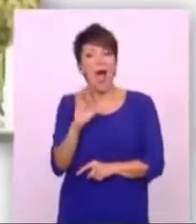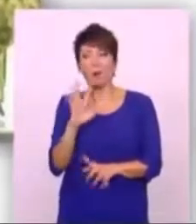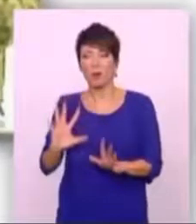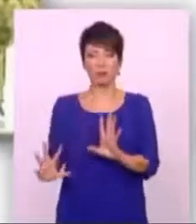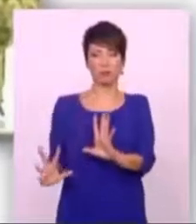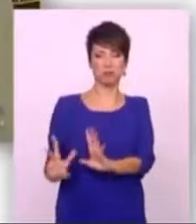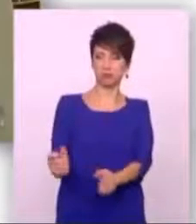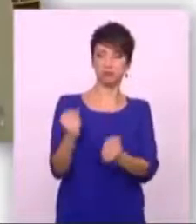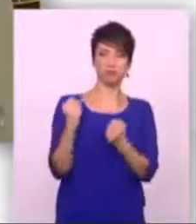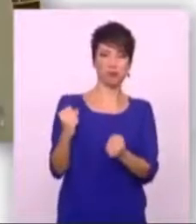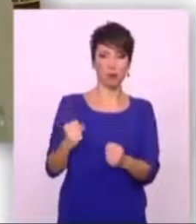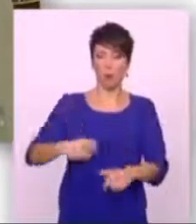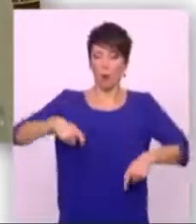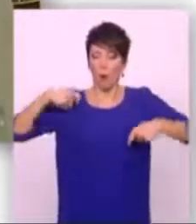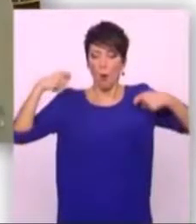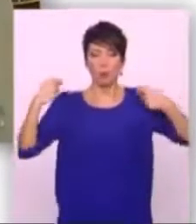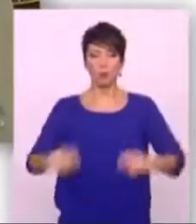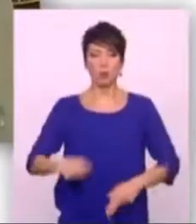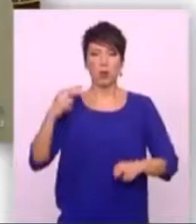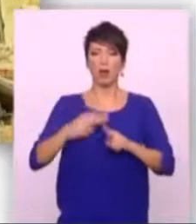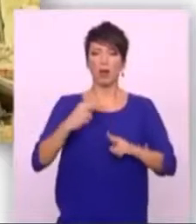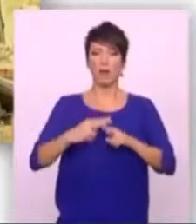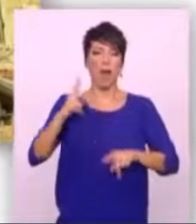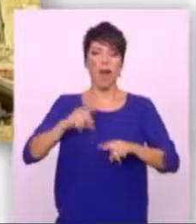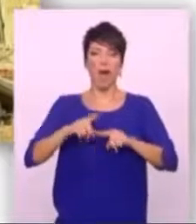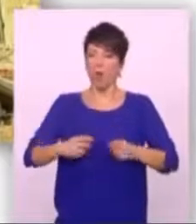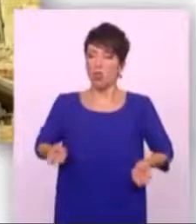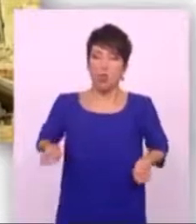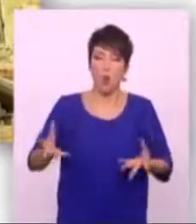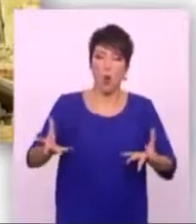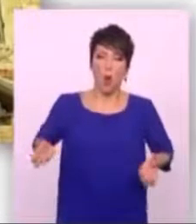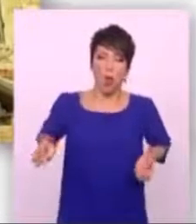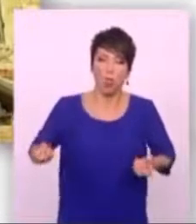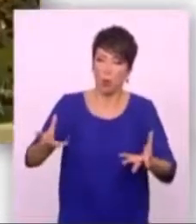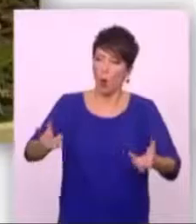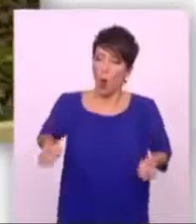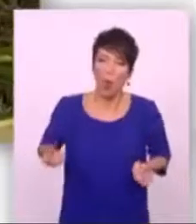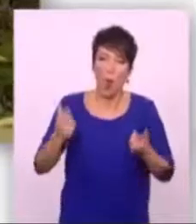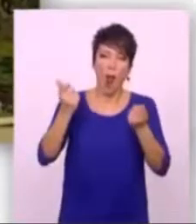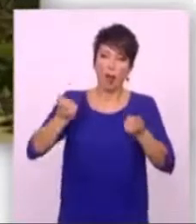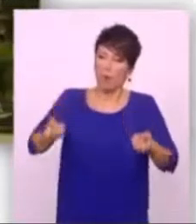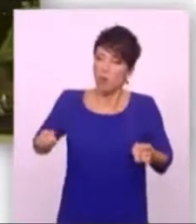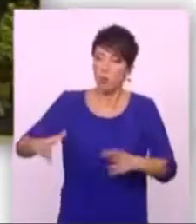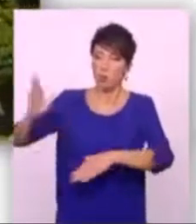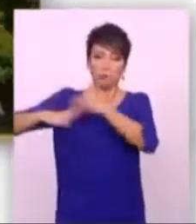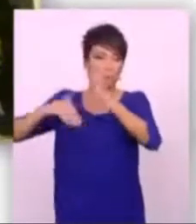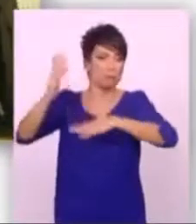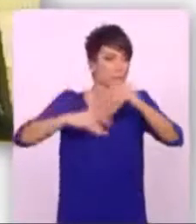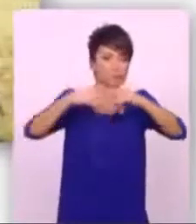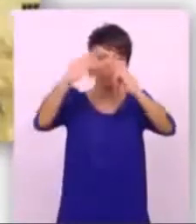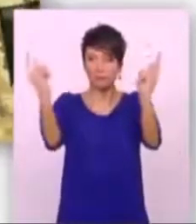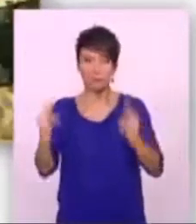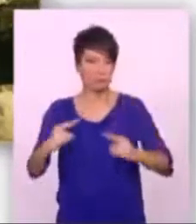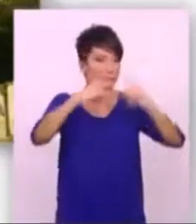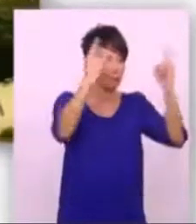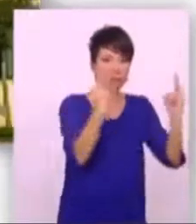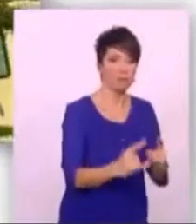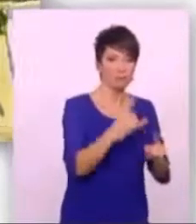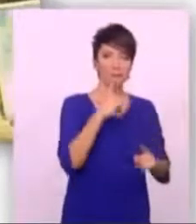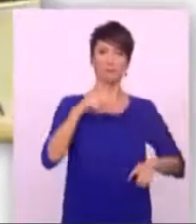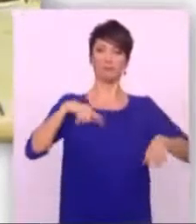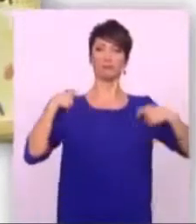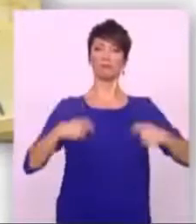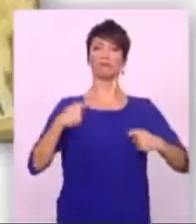οποία σου δίνει την αίσθηση ότι βρίσκεσαι στην εξοχή, αν και απέχεις ελάχιστα από την πολύβοη λεωφόρο φυσίας. Όταν περνάς την πόρτα